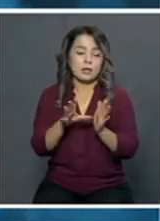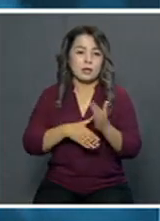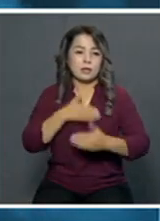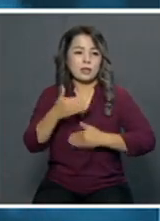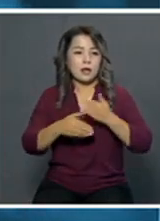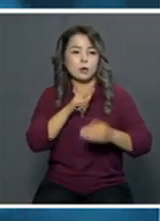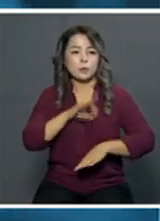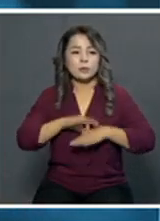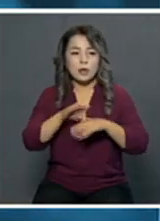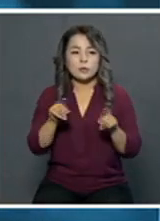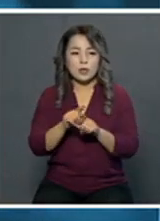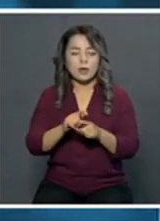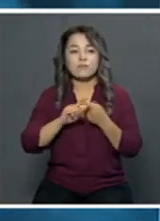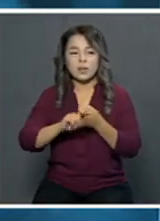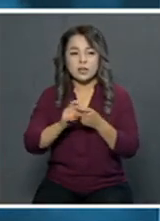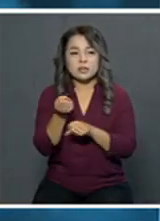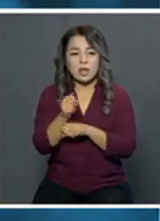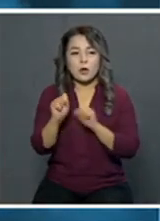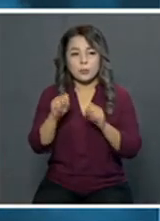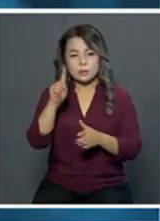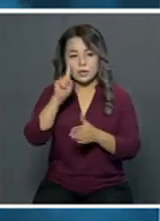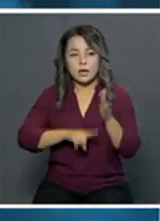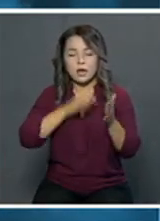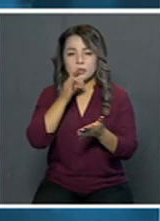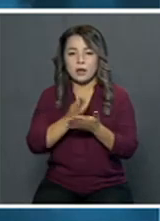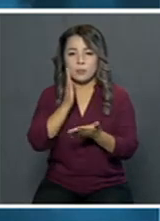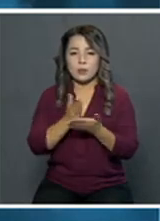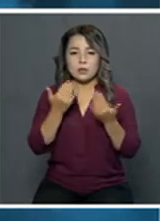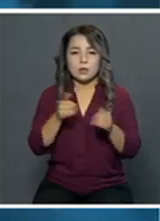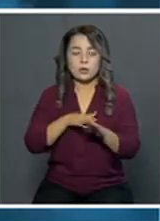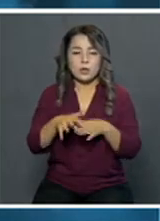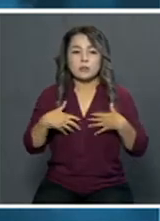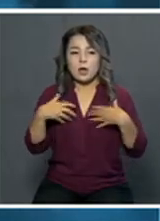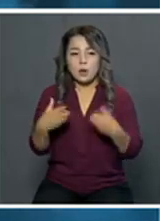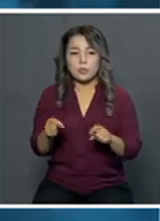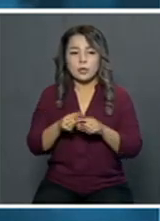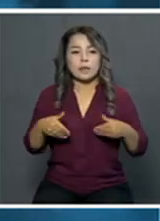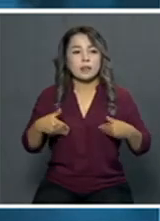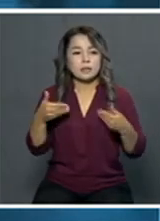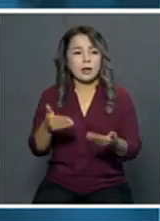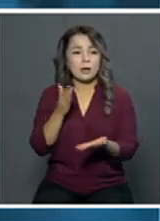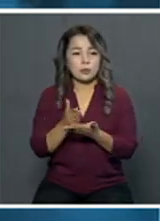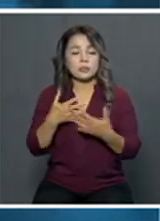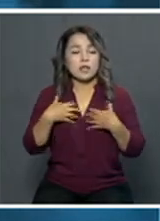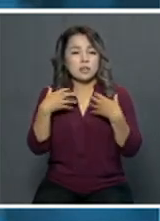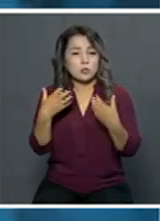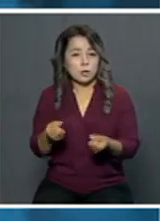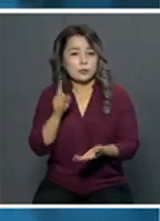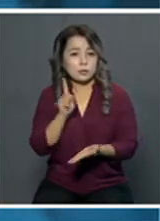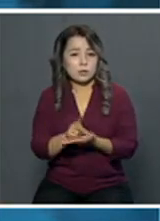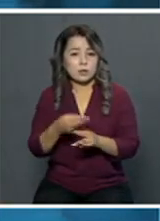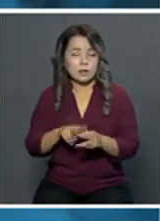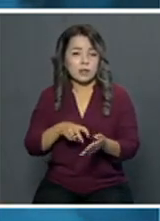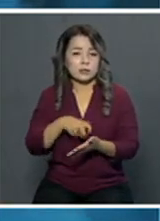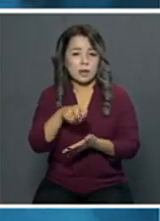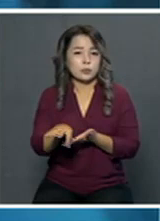сергектігіңіз қысқа мерзімде вирусты жеңуге көмектеседі деп сенемін. Толық айығып кетуіңізді тілеймін. Деніңіз сау болсын делінген